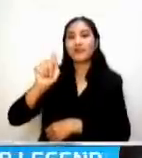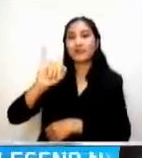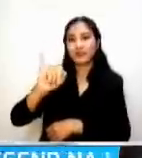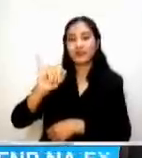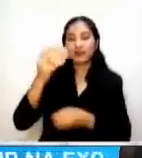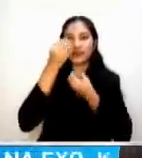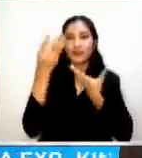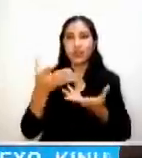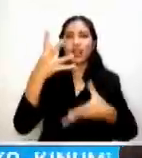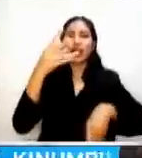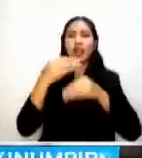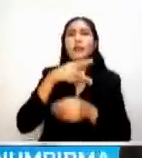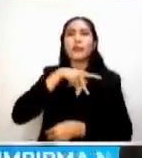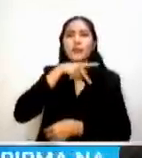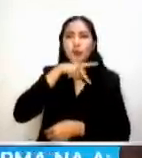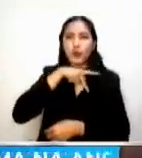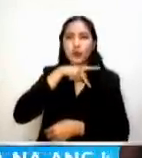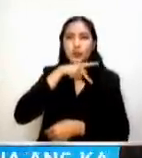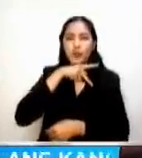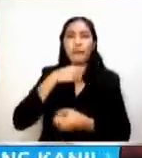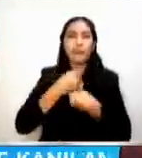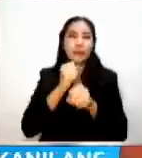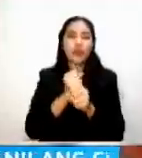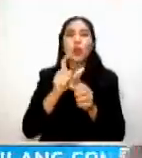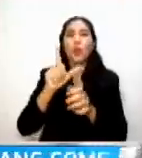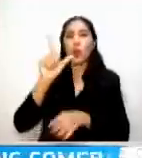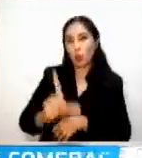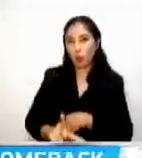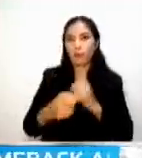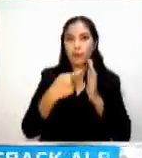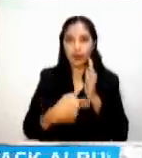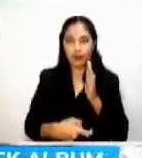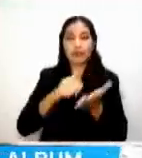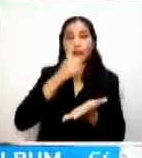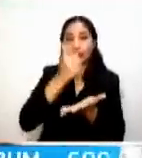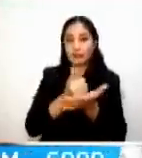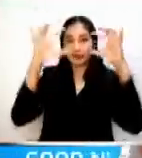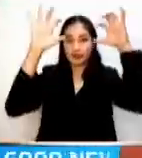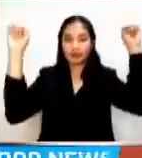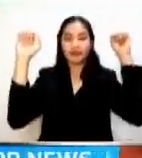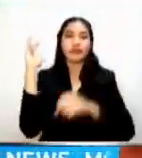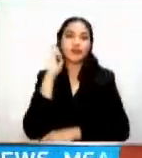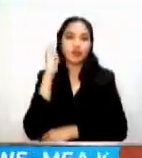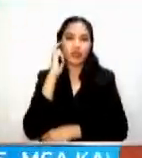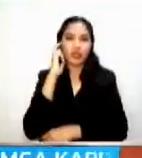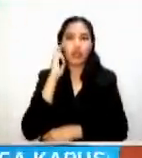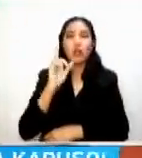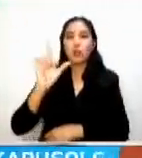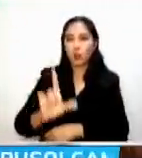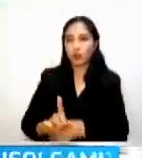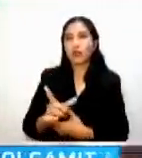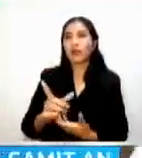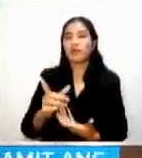ang sagot para mapababa ang presyo. Inaprubahan na ni Pangulong Duterte ang pagpapababa ng taripa sa mga imported